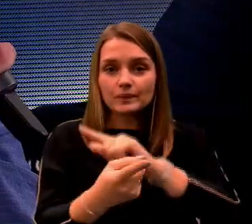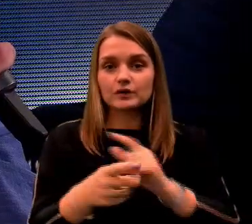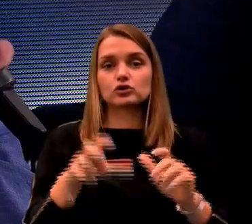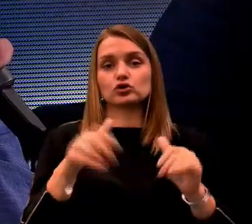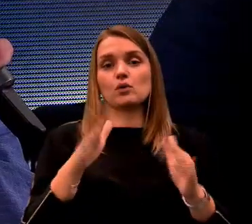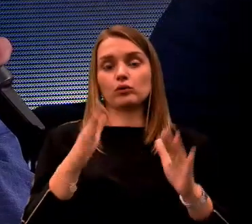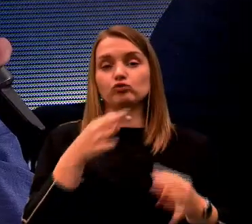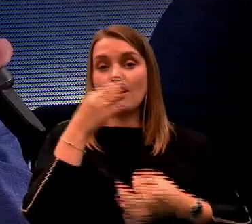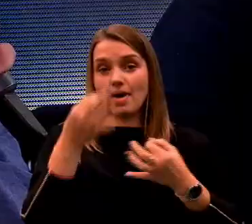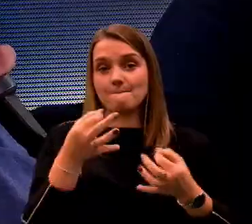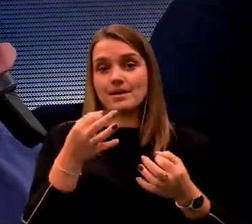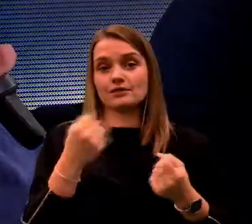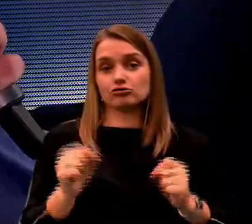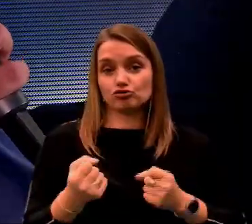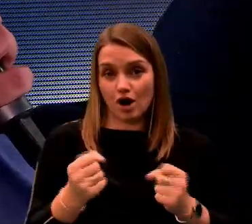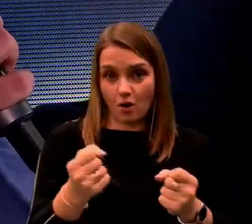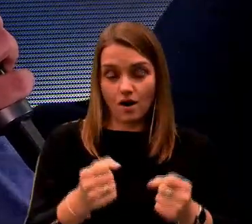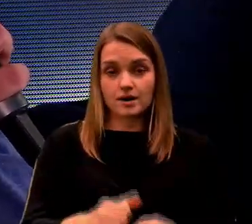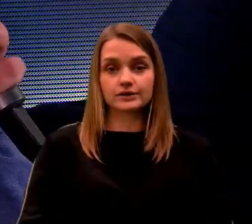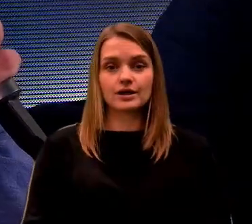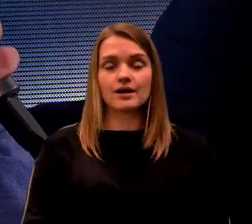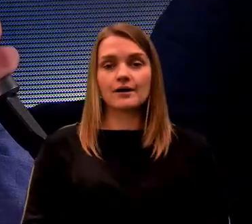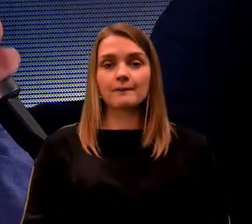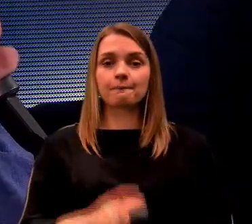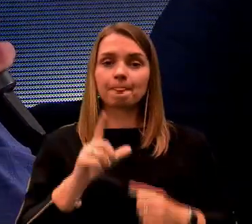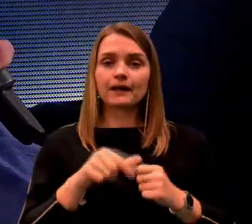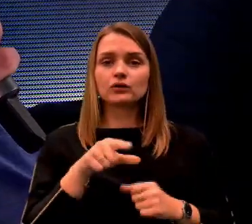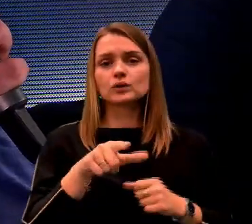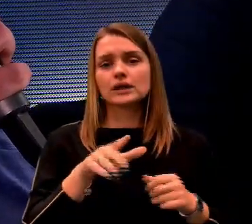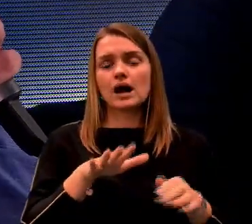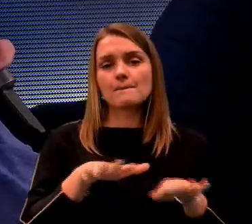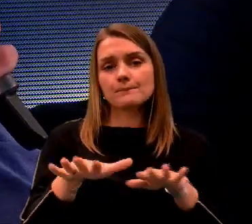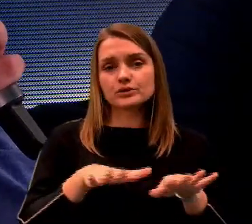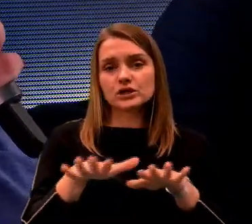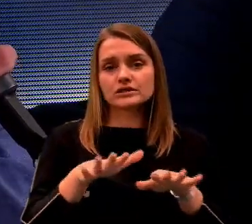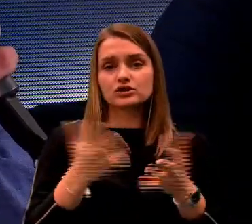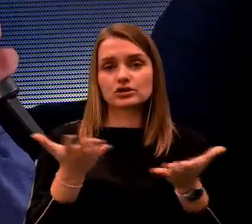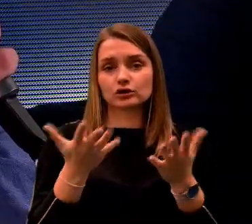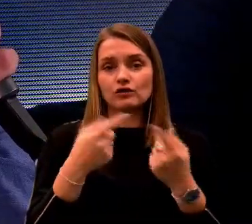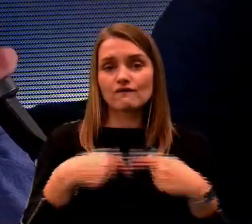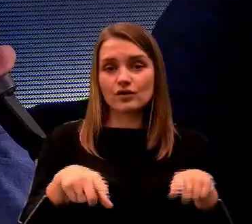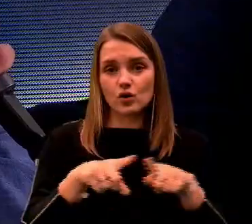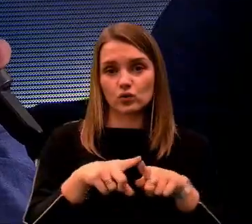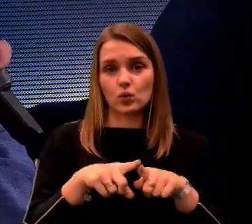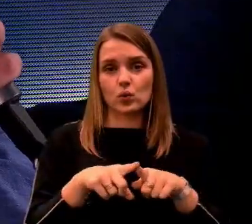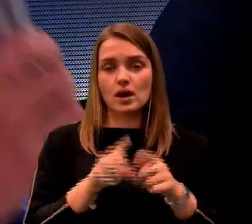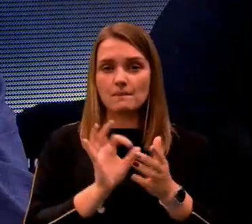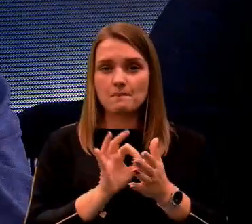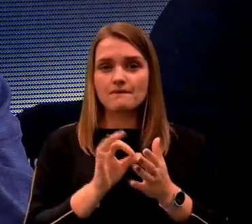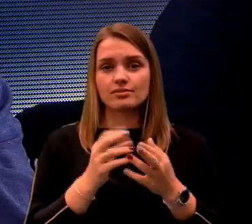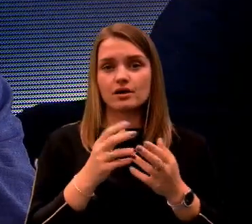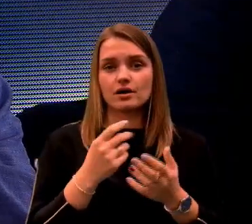lepiej działać w danej sytuacji. Natomiast raczej jest to taka przestrzeń, gdzie wykonuje się pewne